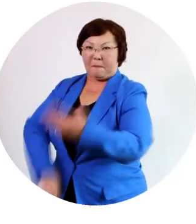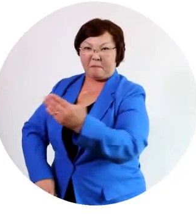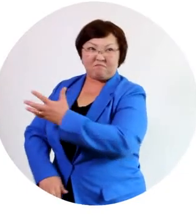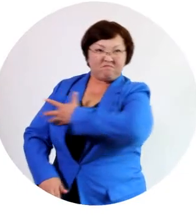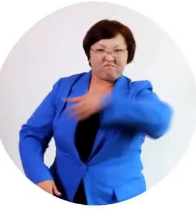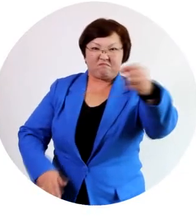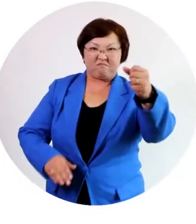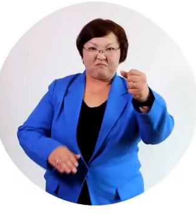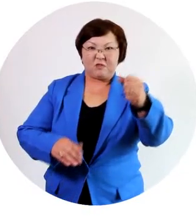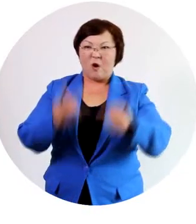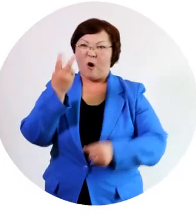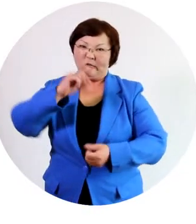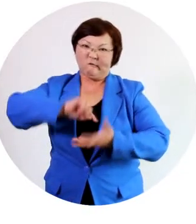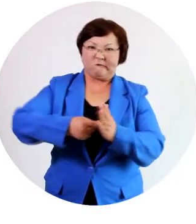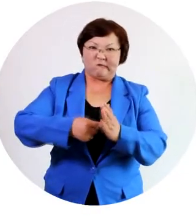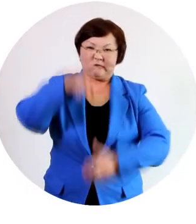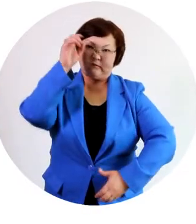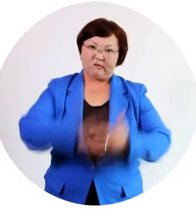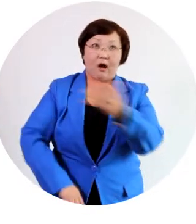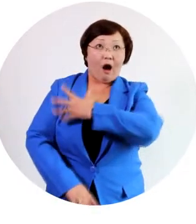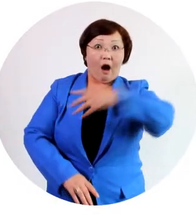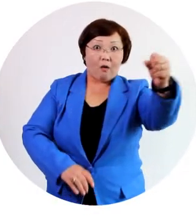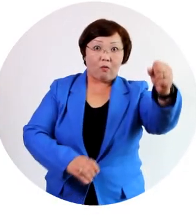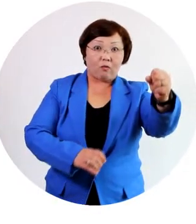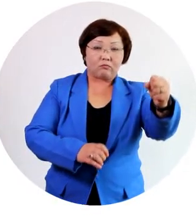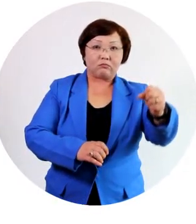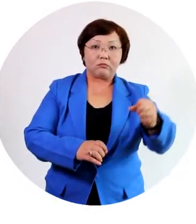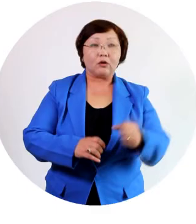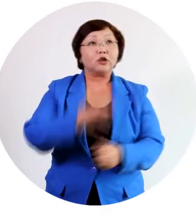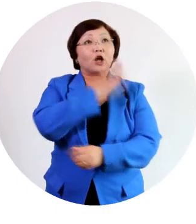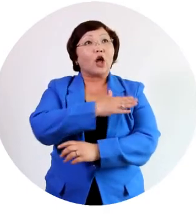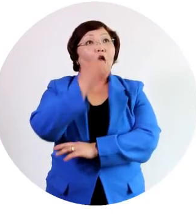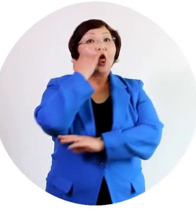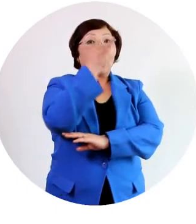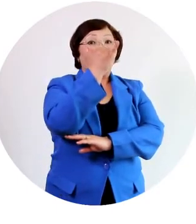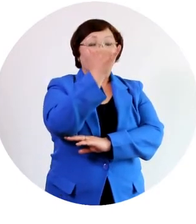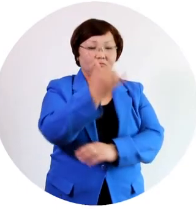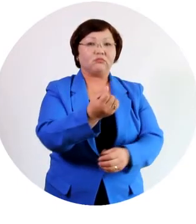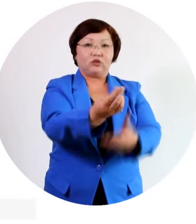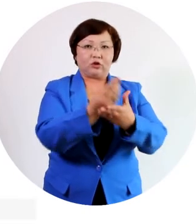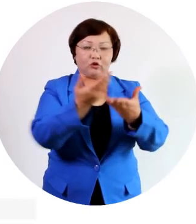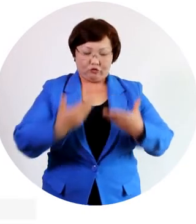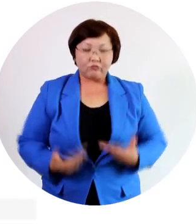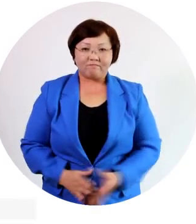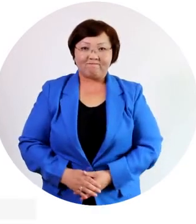20 дахин нэмэгдүүлсэндээ тэнцэх хэмжээний мөнгөн урамшуулыг олгож, гин буруутай этгээдээр нүхэн төлүүлэх юм.